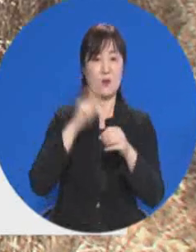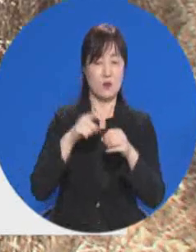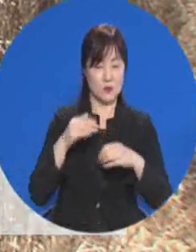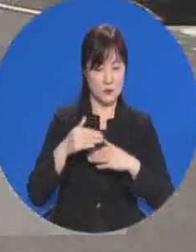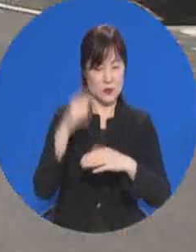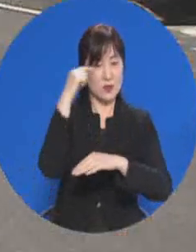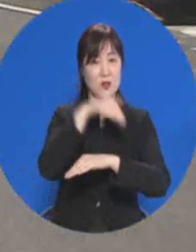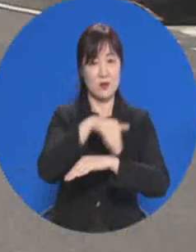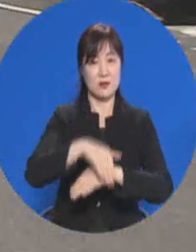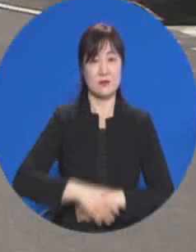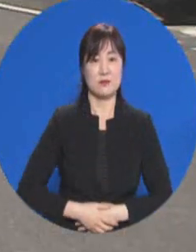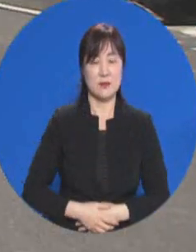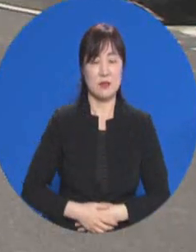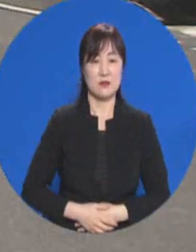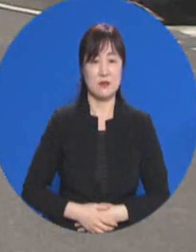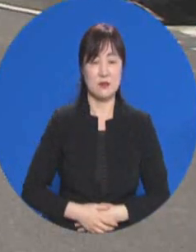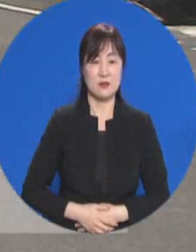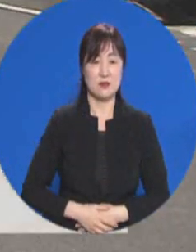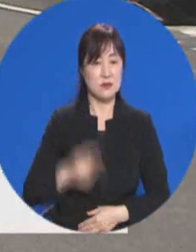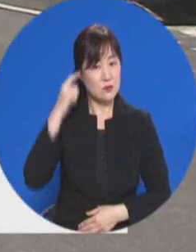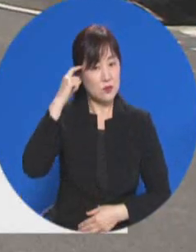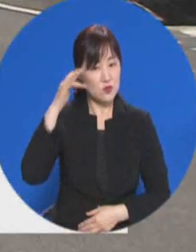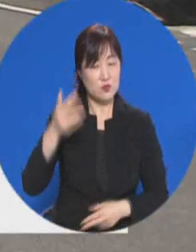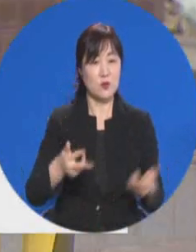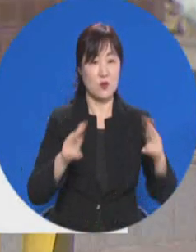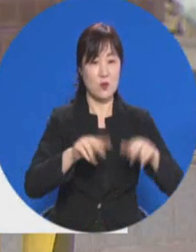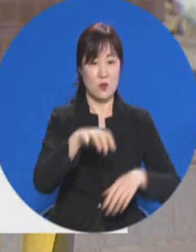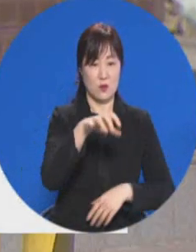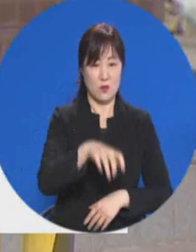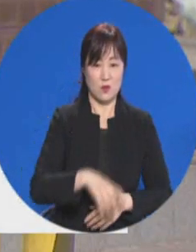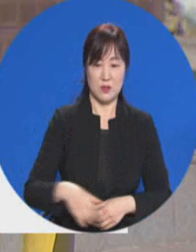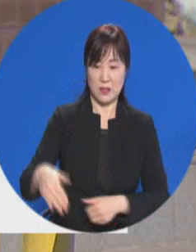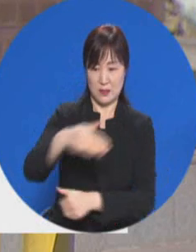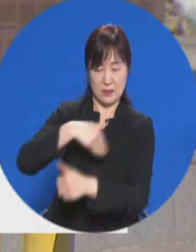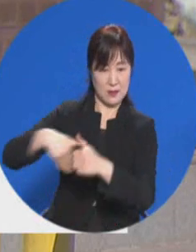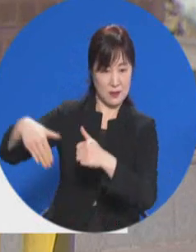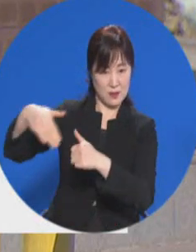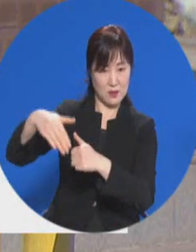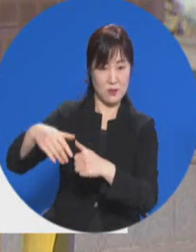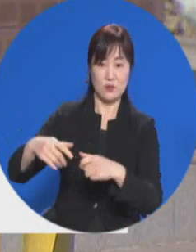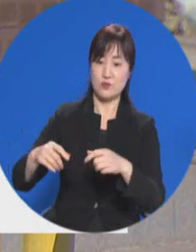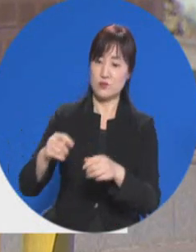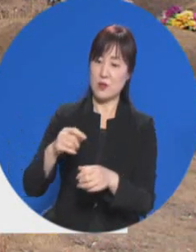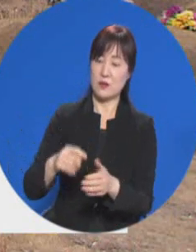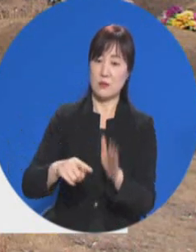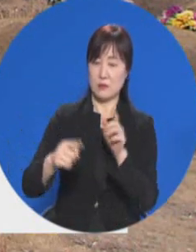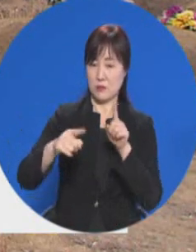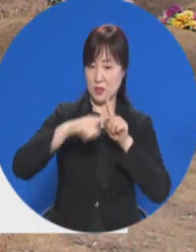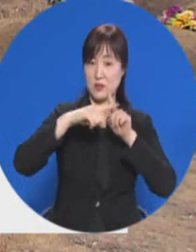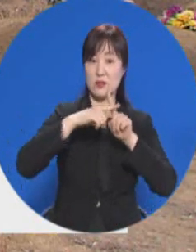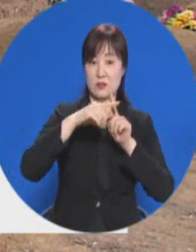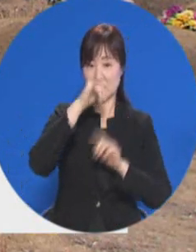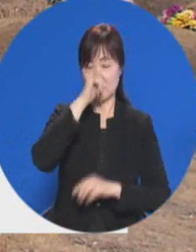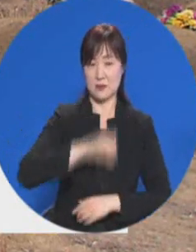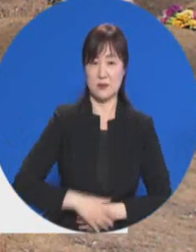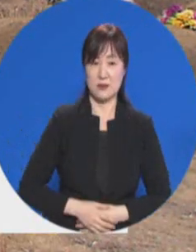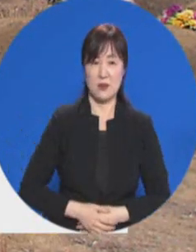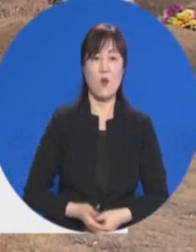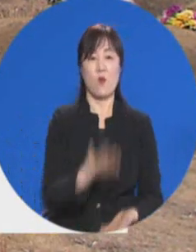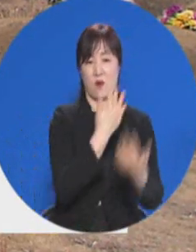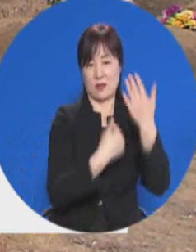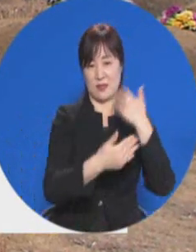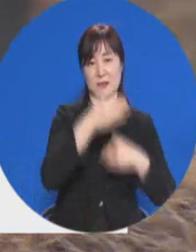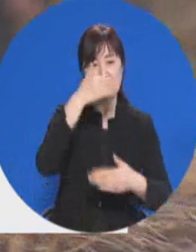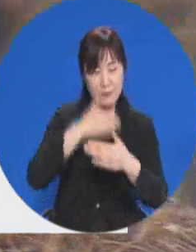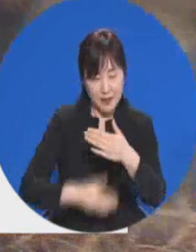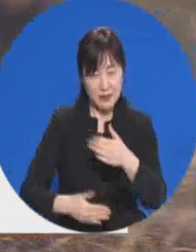있습니다. 현재 고흥추모공원 1순위 후보지 인근 지역의 주민들의 반응은 좋은 편입니다. 일단 화장시설이 제외된